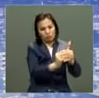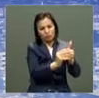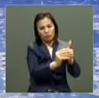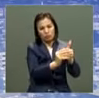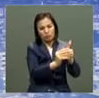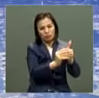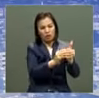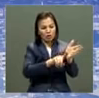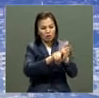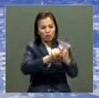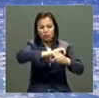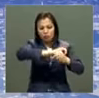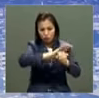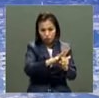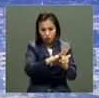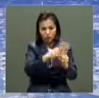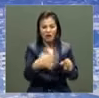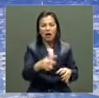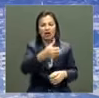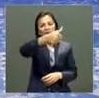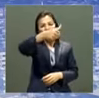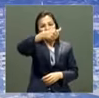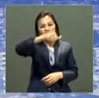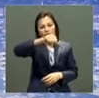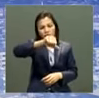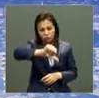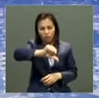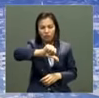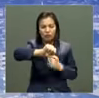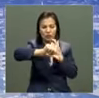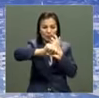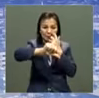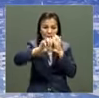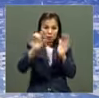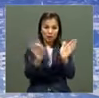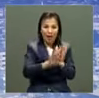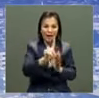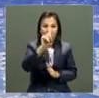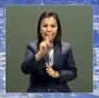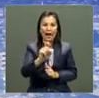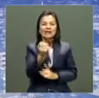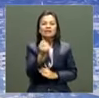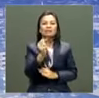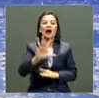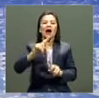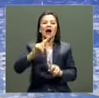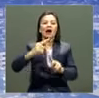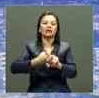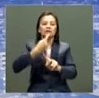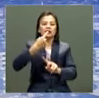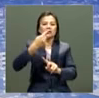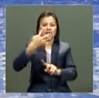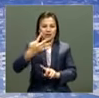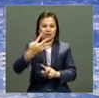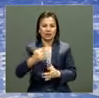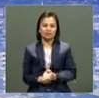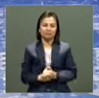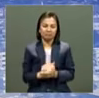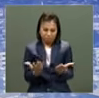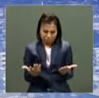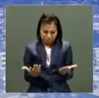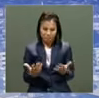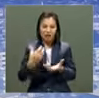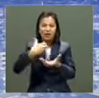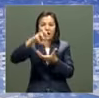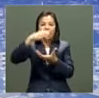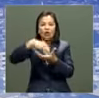-19 อาการแย่ลงนะครับแล้วจากนั้นมาเสียชีวิตในวันที่15เมษายนสิ่งที่ต้องพูดเก